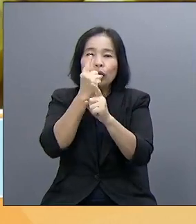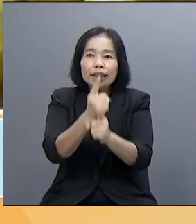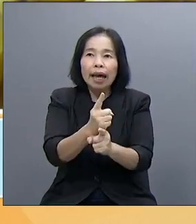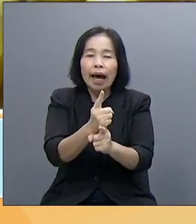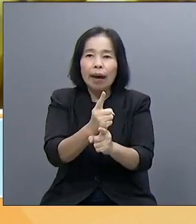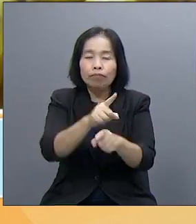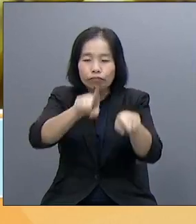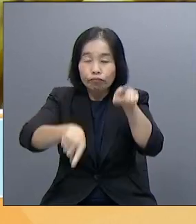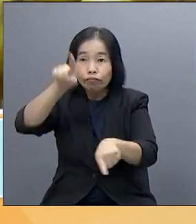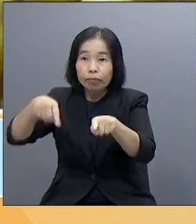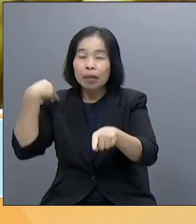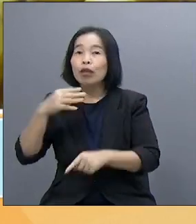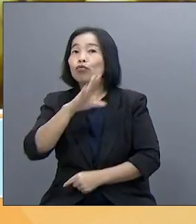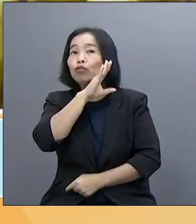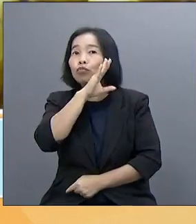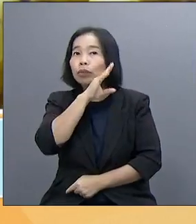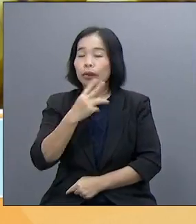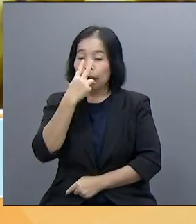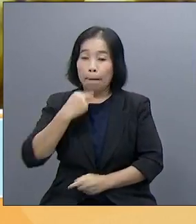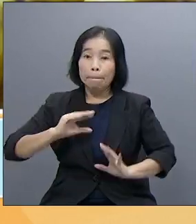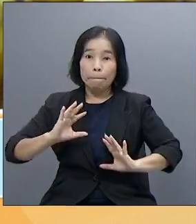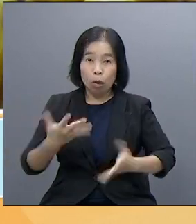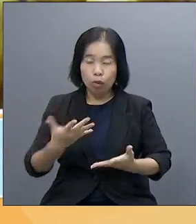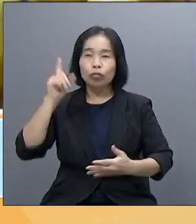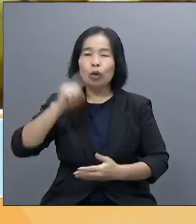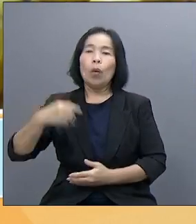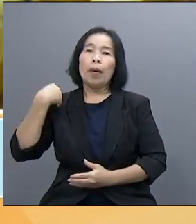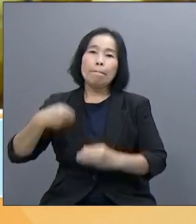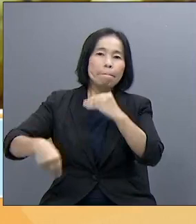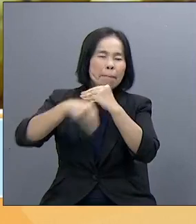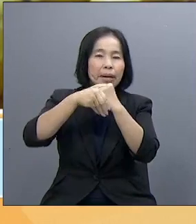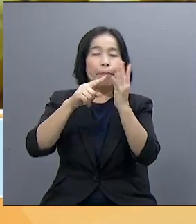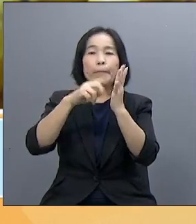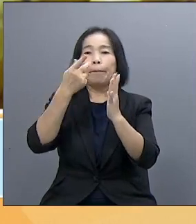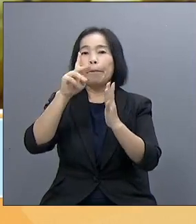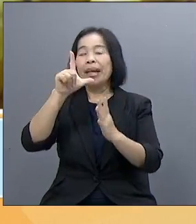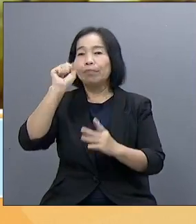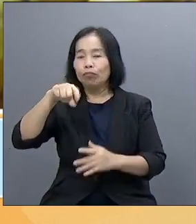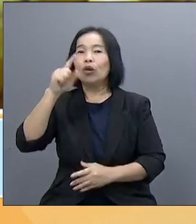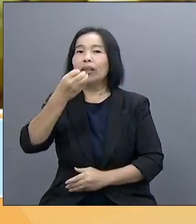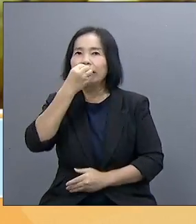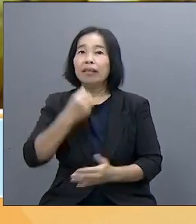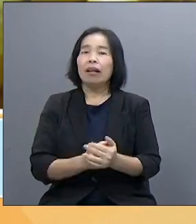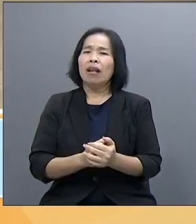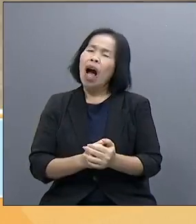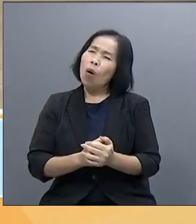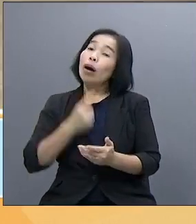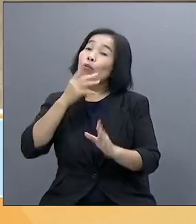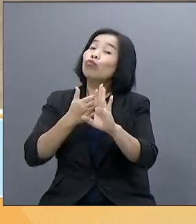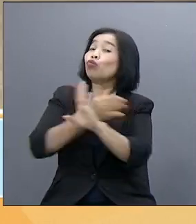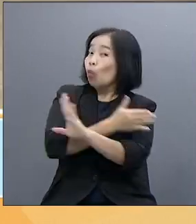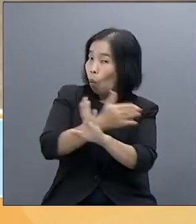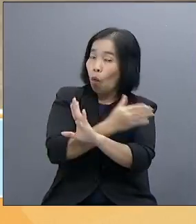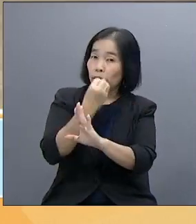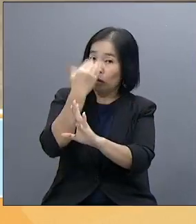ตั้งแต่หมดประจำเดือนเป็นต้นไปก ็ เริ่มบริโภคแคลเซียมได้แล้ว ครับ ค่ะนะแล้วก็สามารถกินไว้ก่อนได้ไหมคะอย่างวัยทำงานอื่น